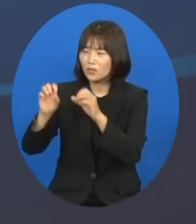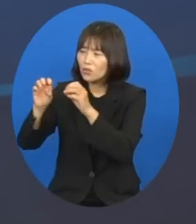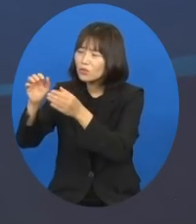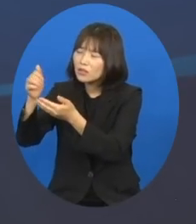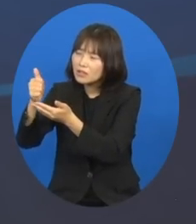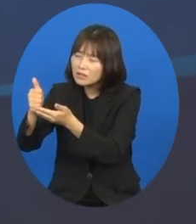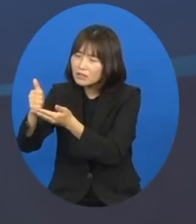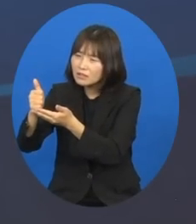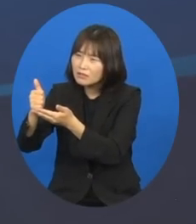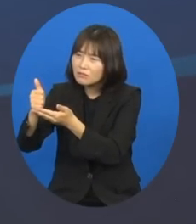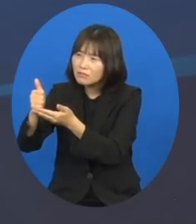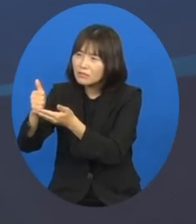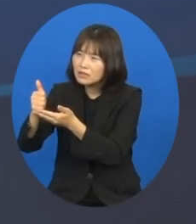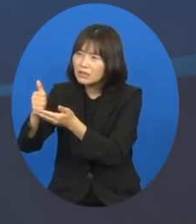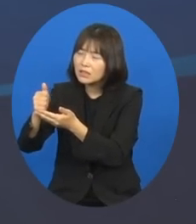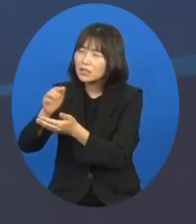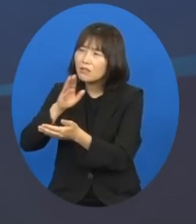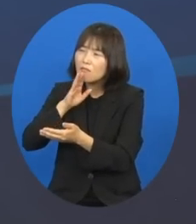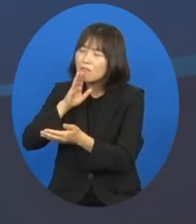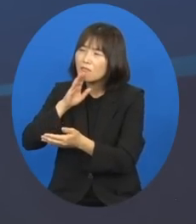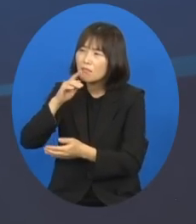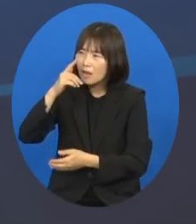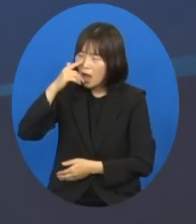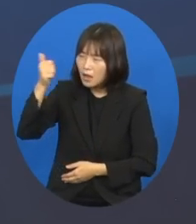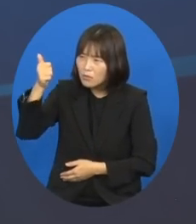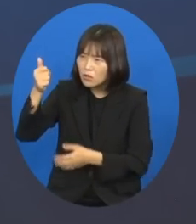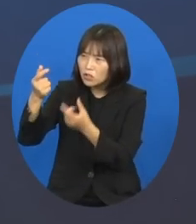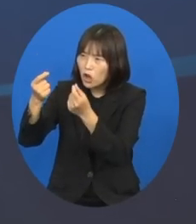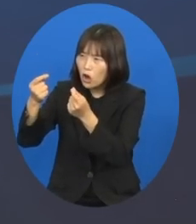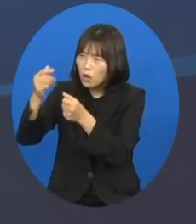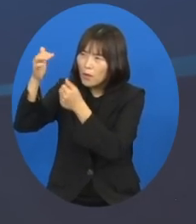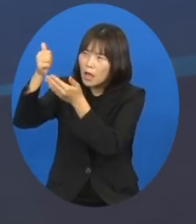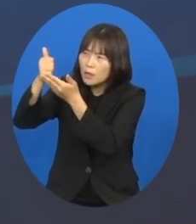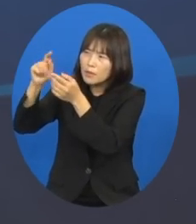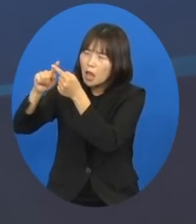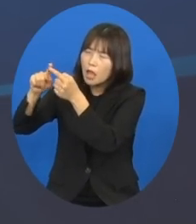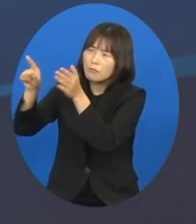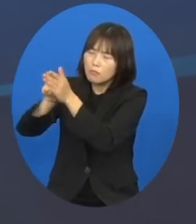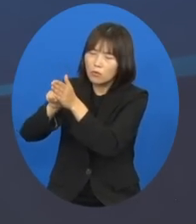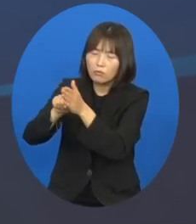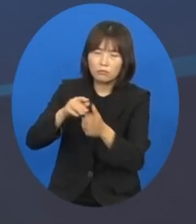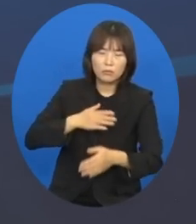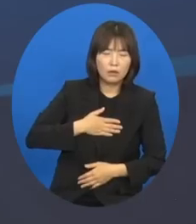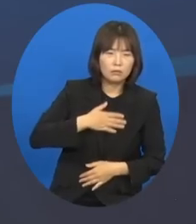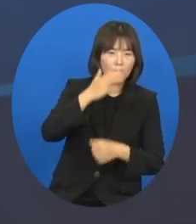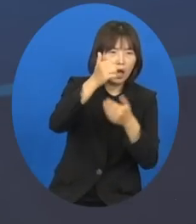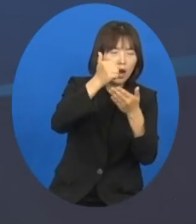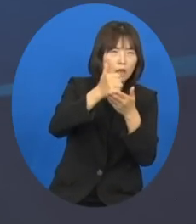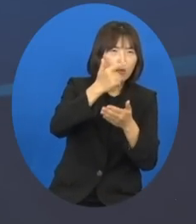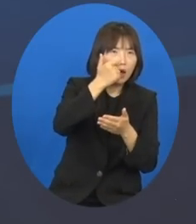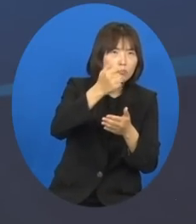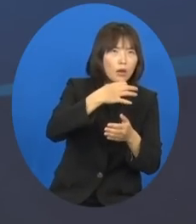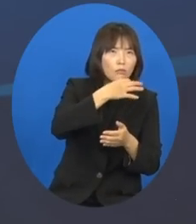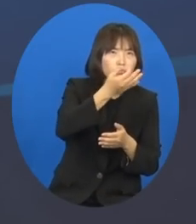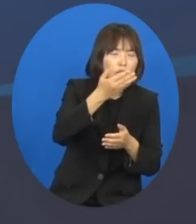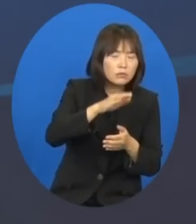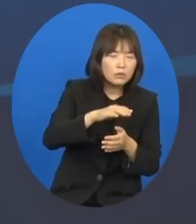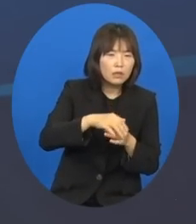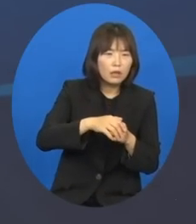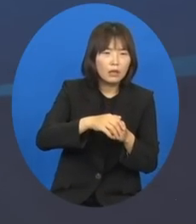하나님을 친아버지처럼 믿고 나는 하나님을 아버지라고 부르면서도 옆집 아저씨처럼 믿고 있냐